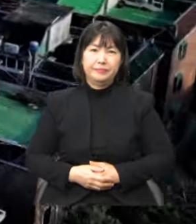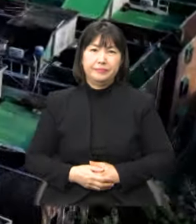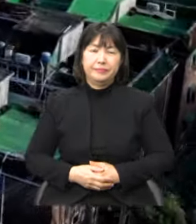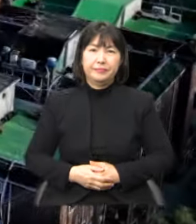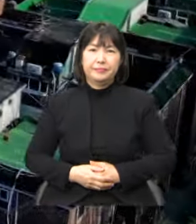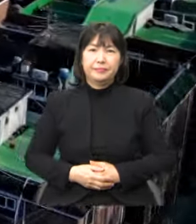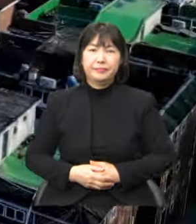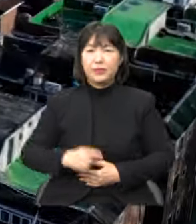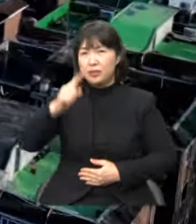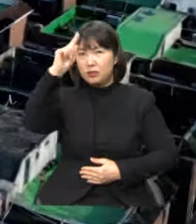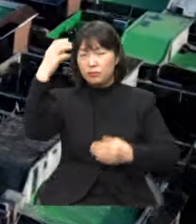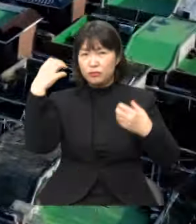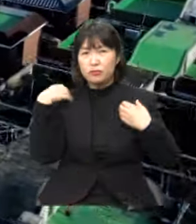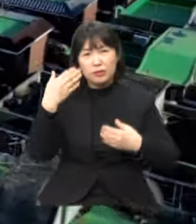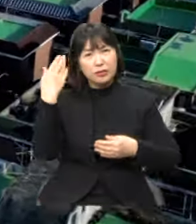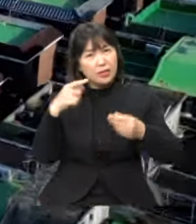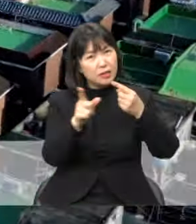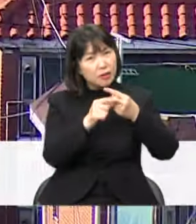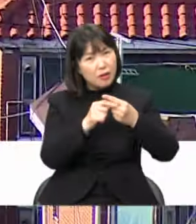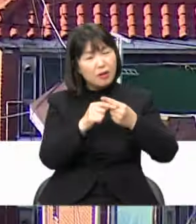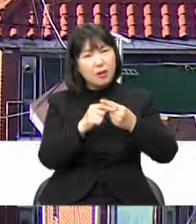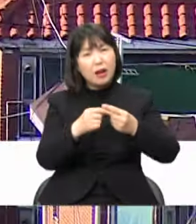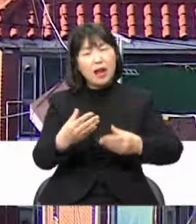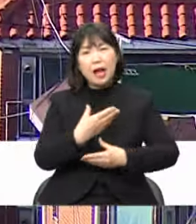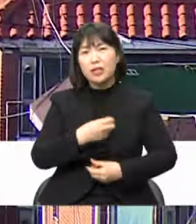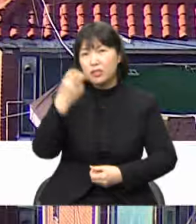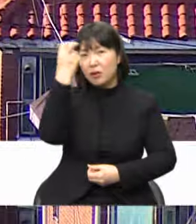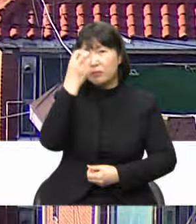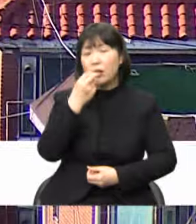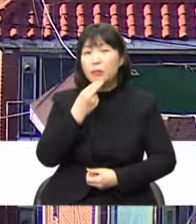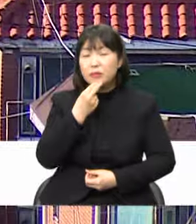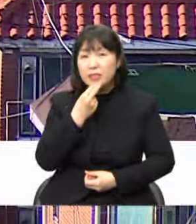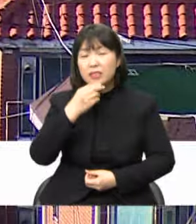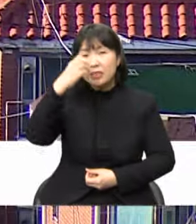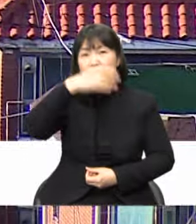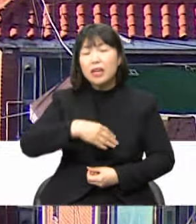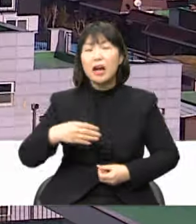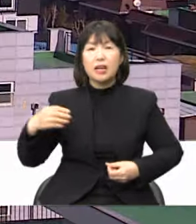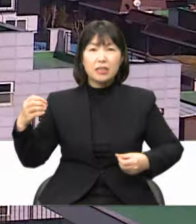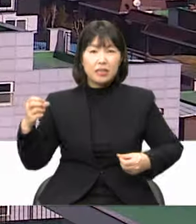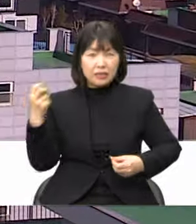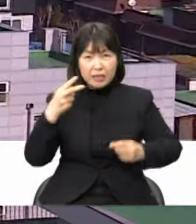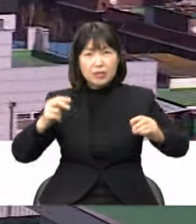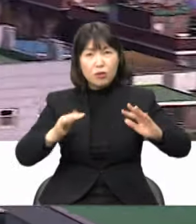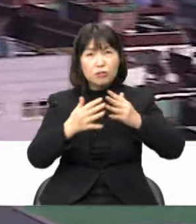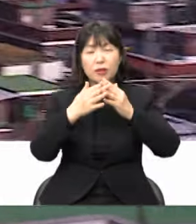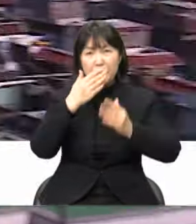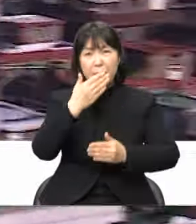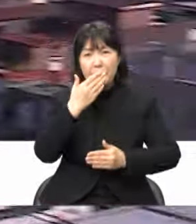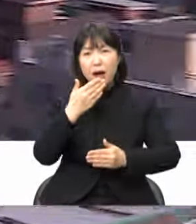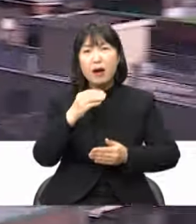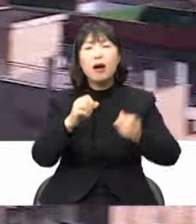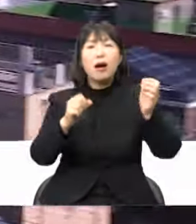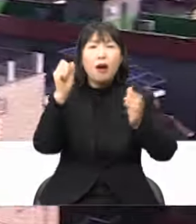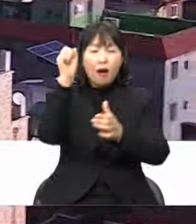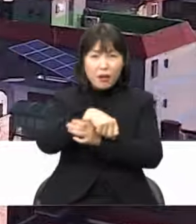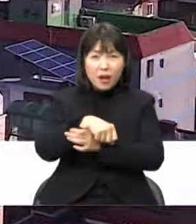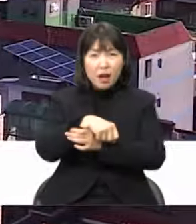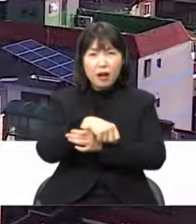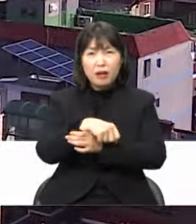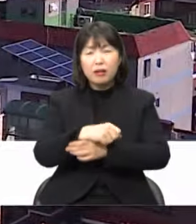정는 지난 1월 안전진단 없이도 재건축 사업을 시작할 수 있도록 하고 30년 이상 재개발 노후도 요건도